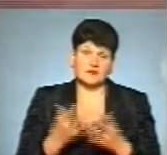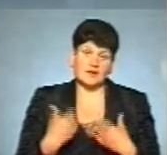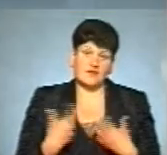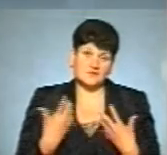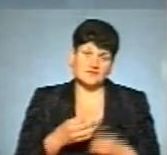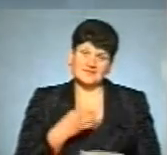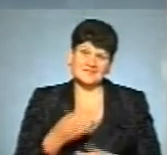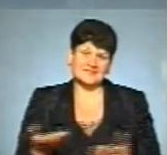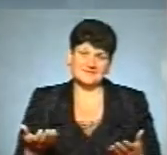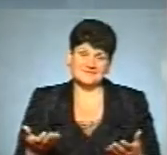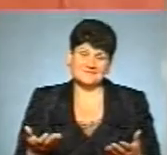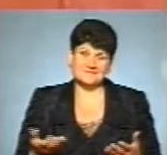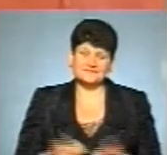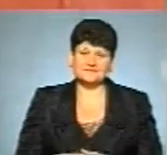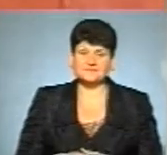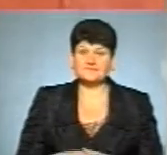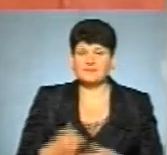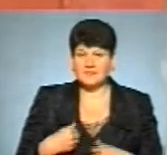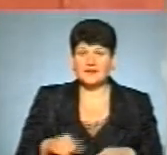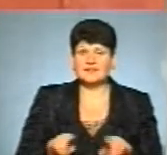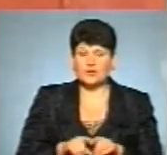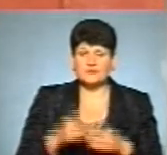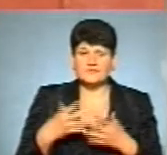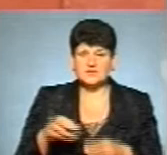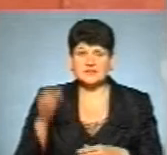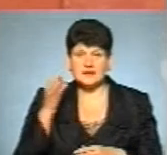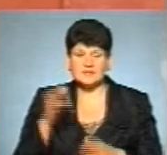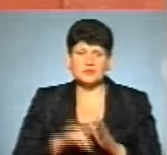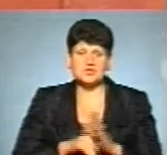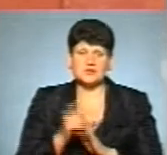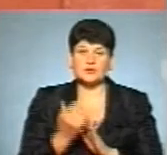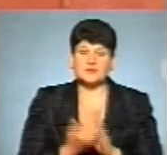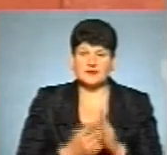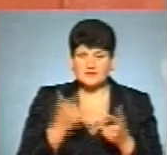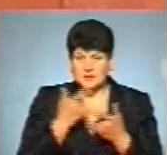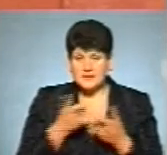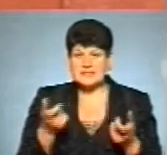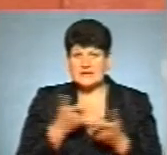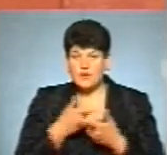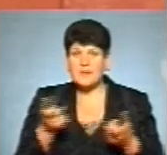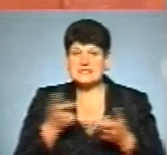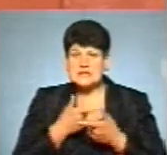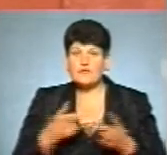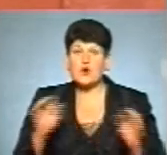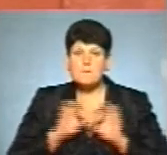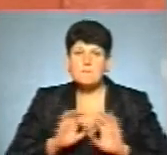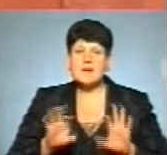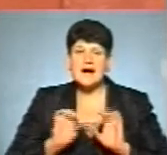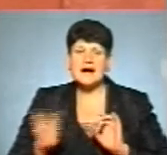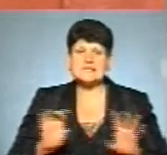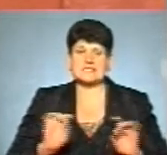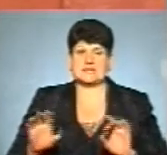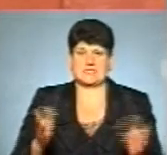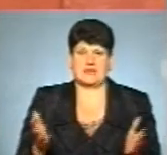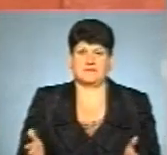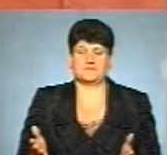себе сказав. Власне. Ми також вже згадували про це на початку програми. Інформація, інформація, інформація. Підтримувати, повсюджувати